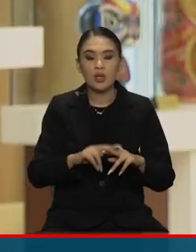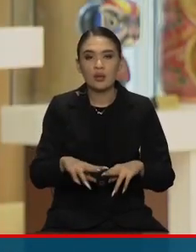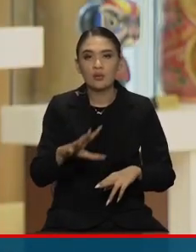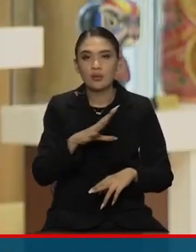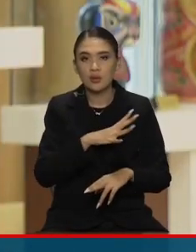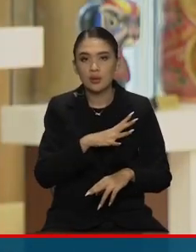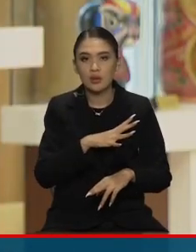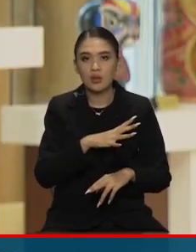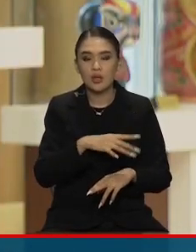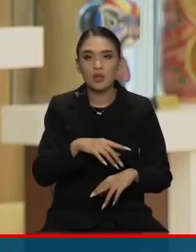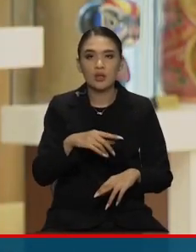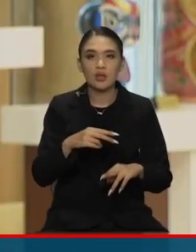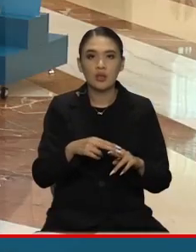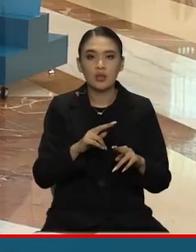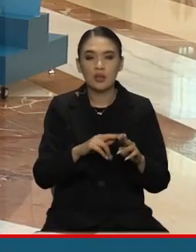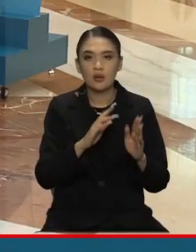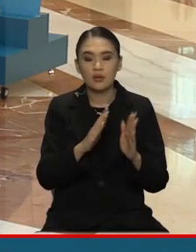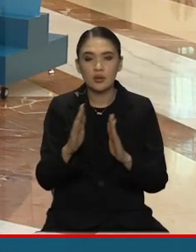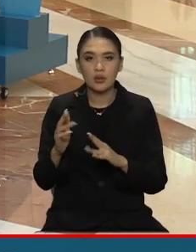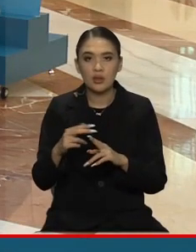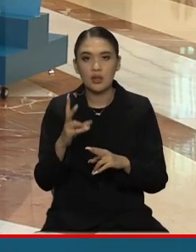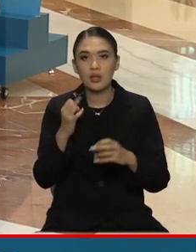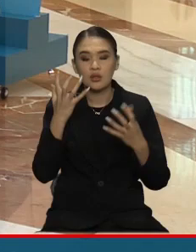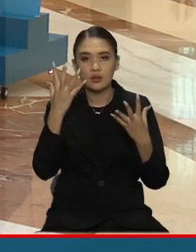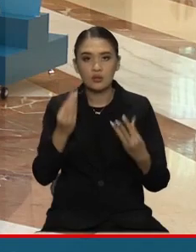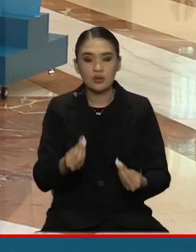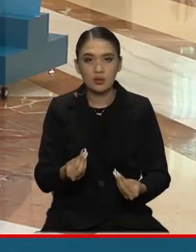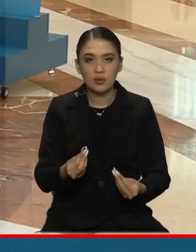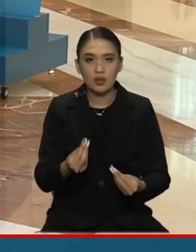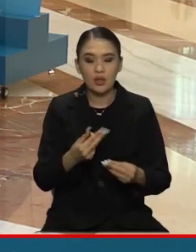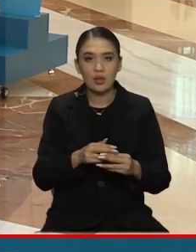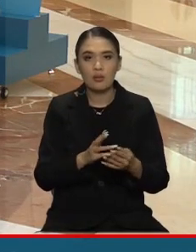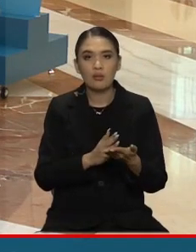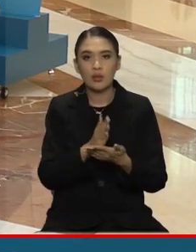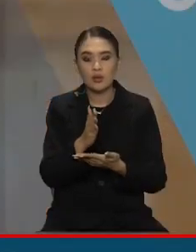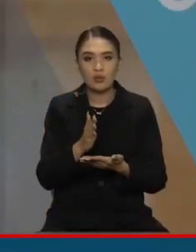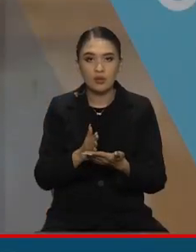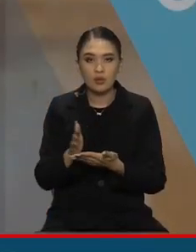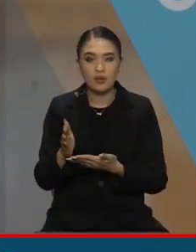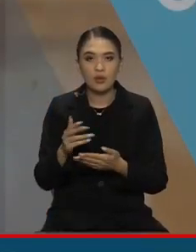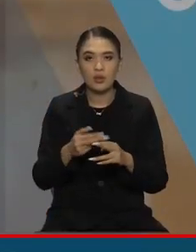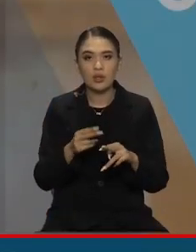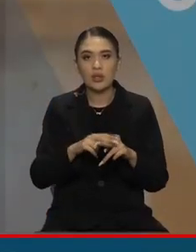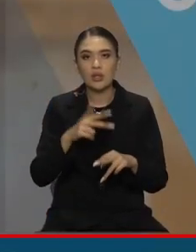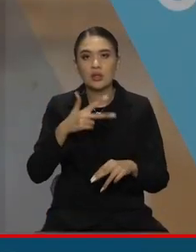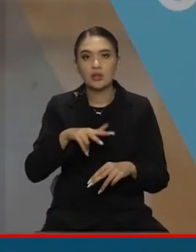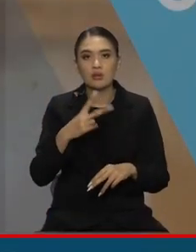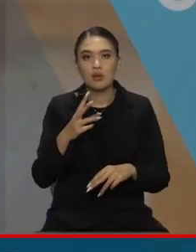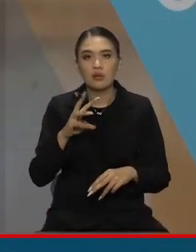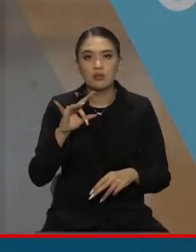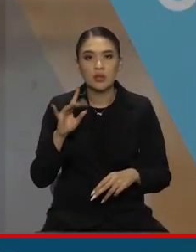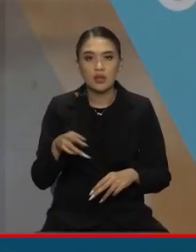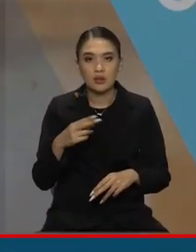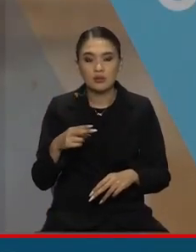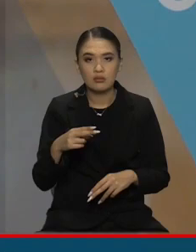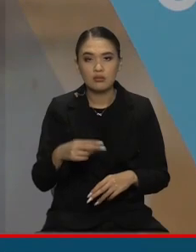довольно таки внушительный на сегодняшний день прямые прямой эфир подчинен 32 миллиарда